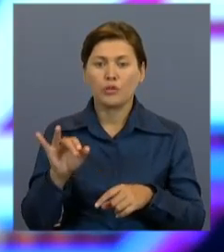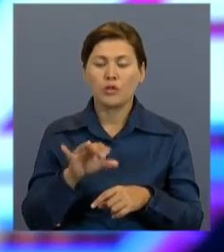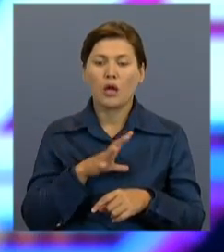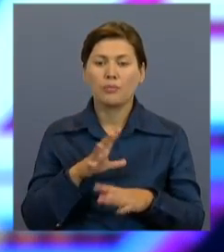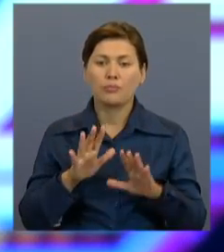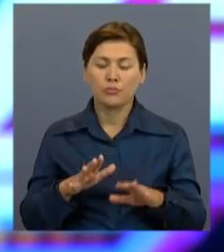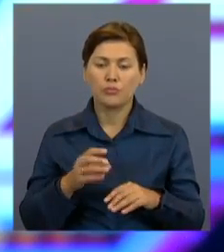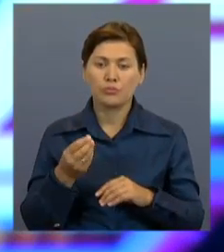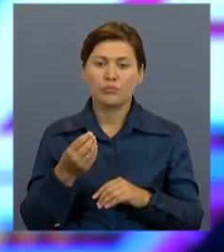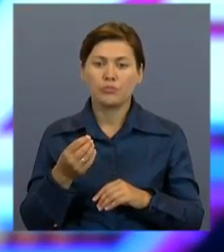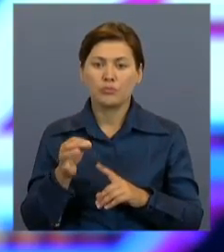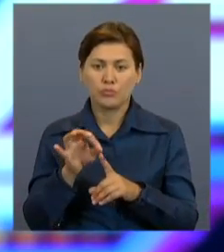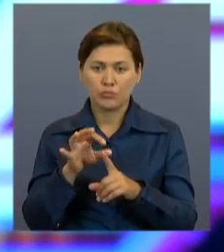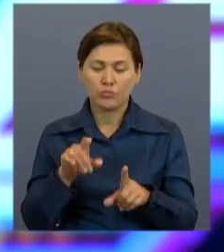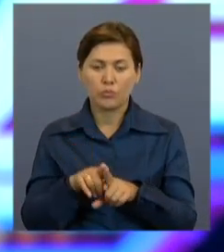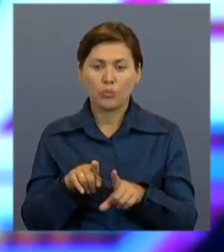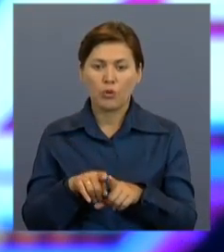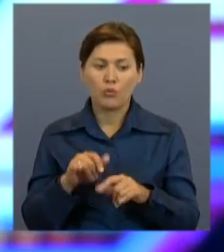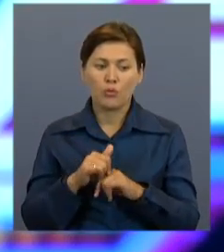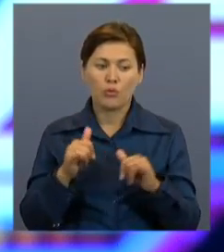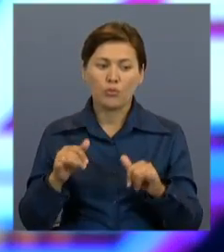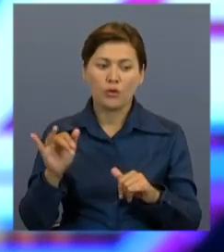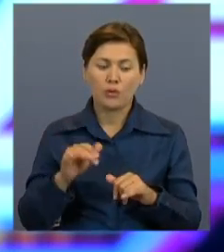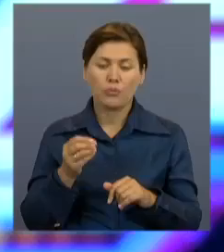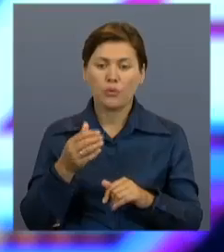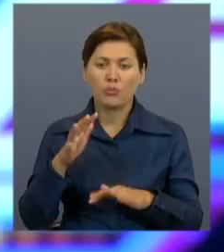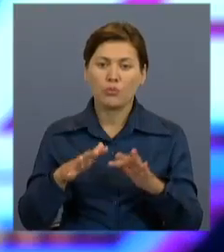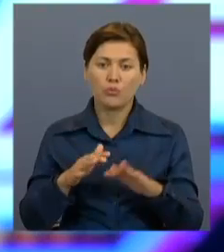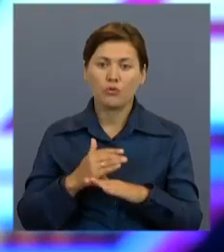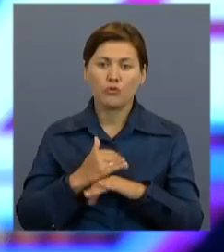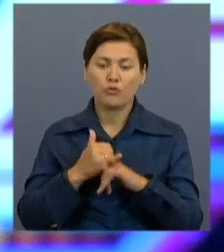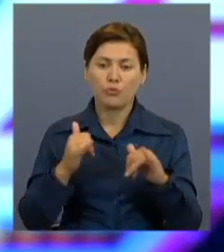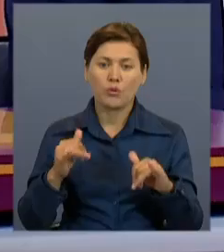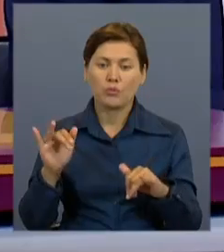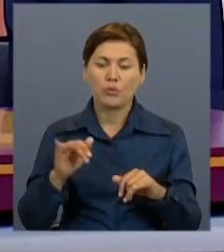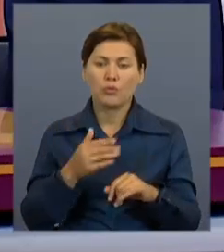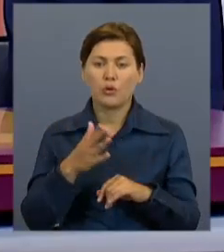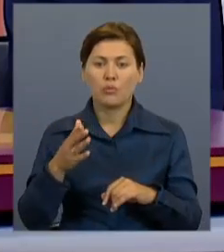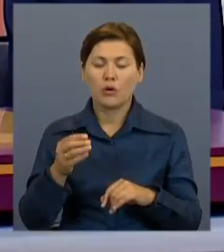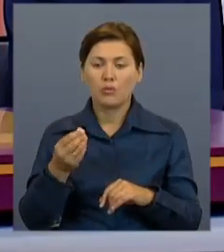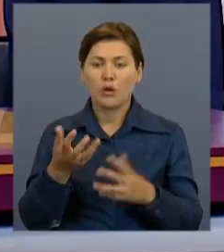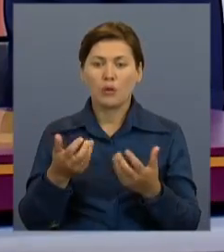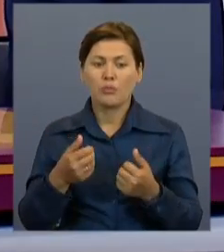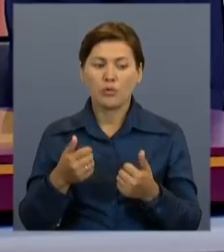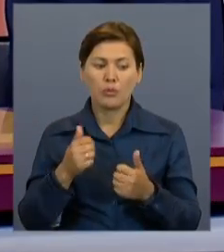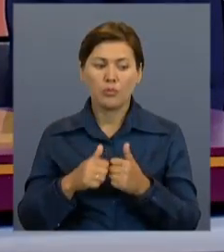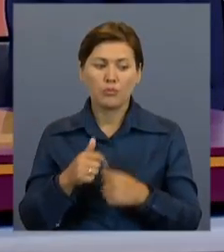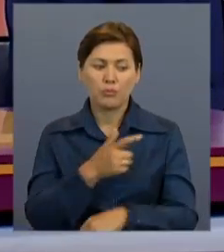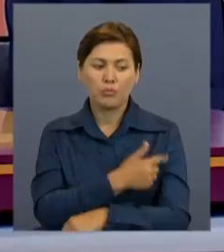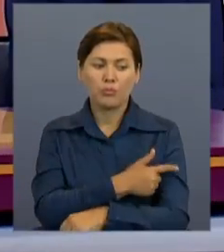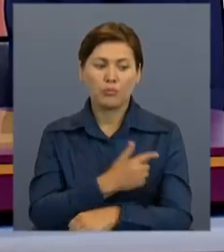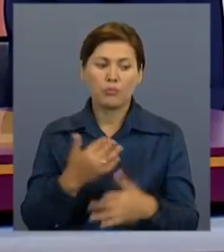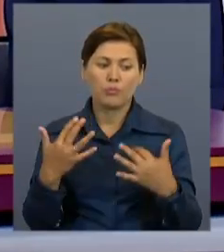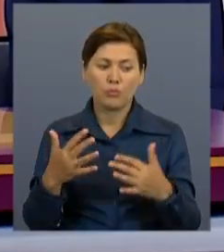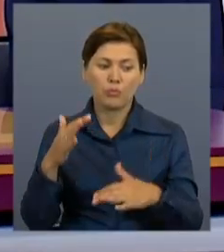тек қана қаржы көздерін көбейтпейміз, қаржының деңгейін көбейтпейміз, мынау қаржы алып отырған әрбір медицинаға